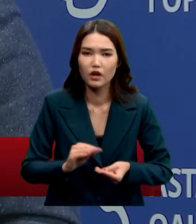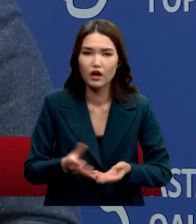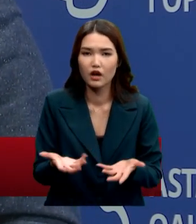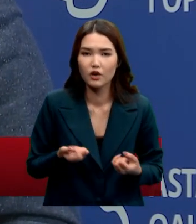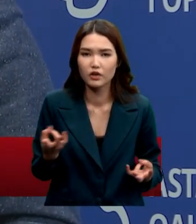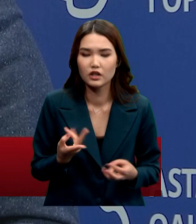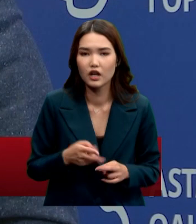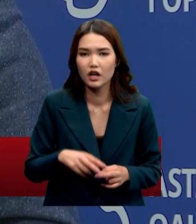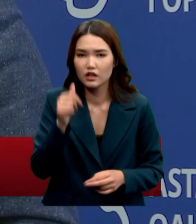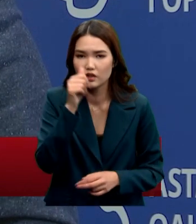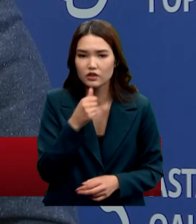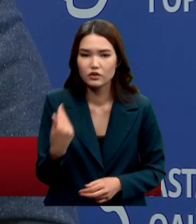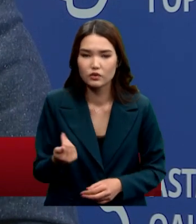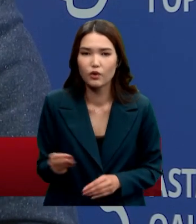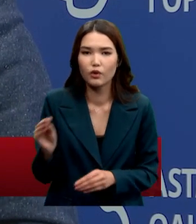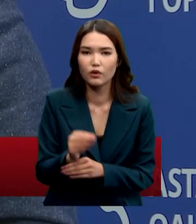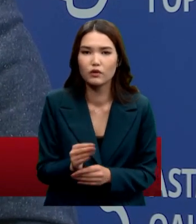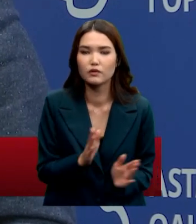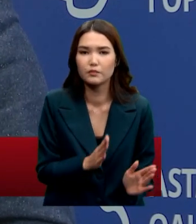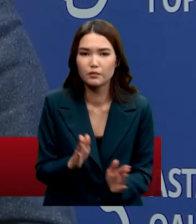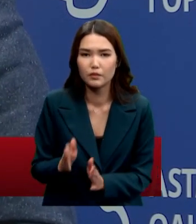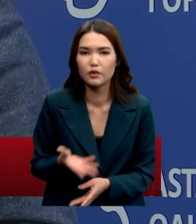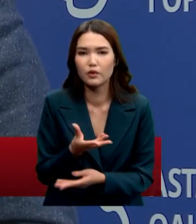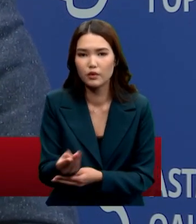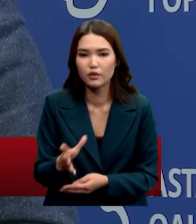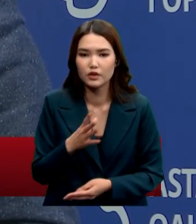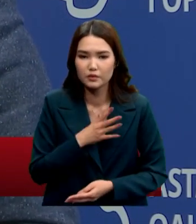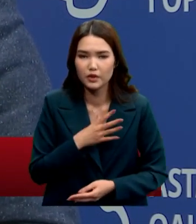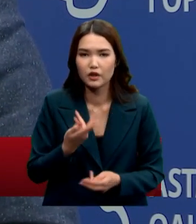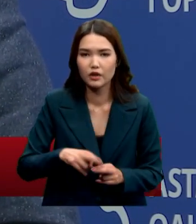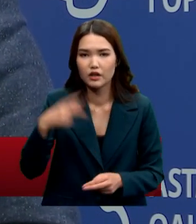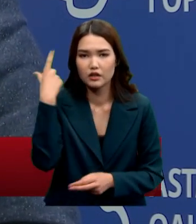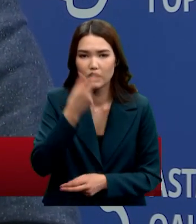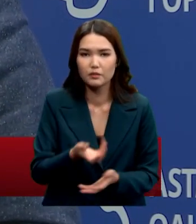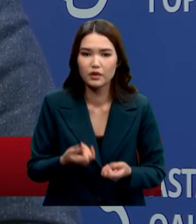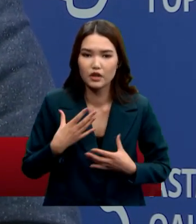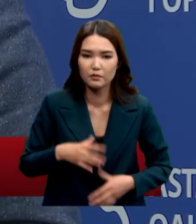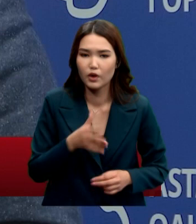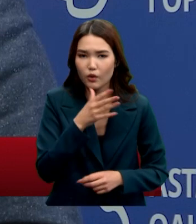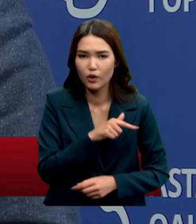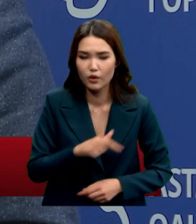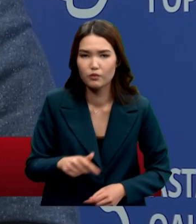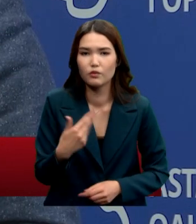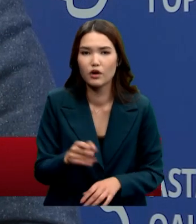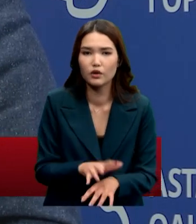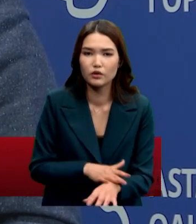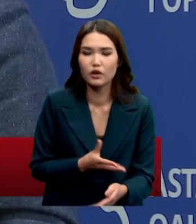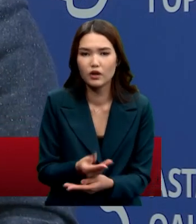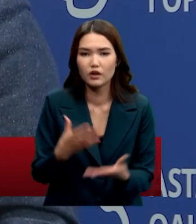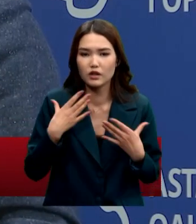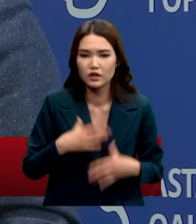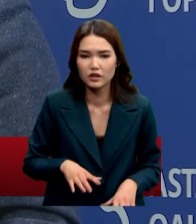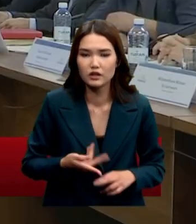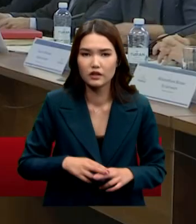Айына 16 миллионнан төлеуі тиіс еді. Квартал сайын төлейік деді. Оған да көндік. Бірақ бізді алдап соқты. Осы уақытқа дейін бірде бір актіге қол қоймады. Бір тиын